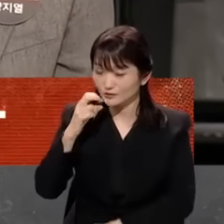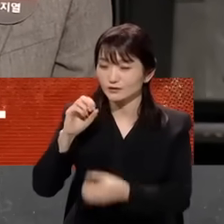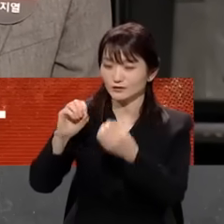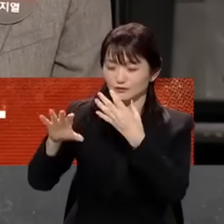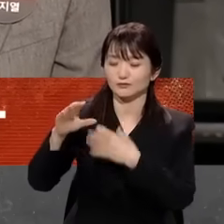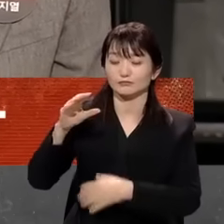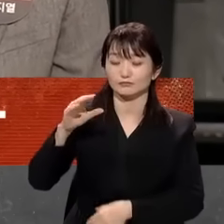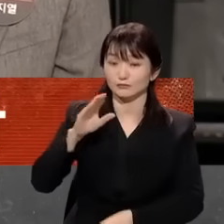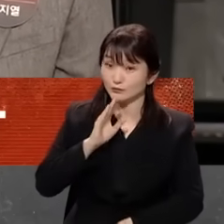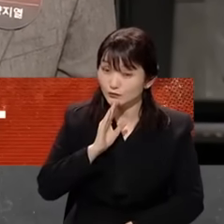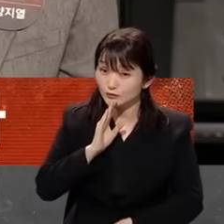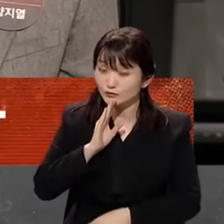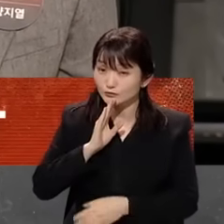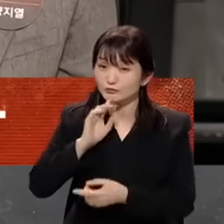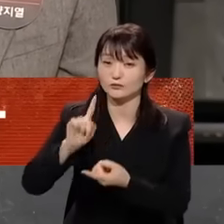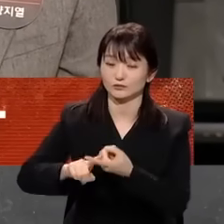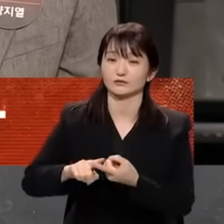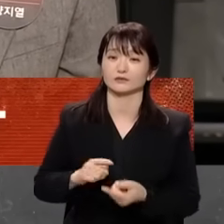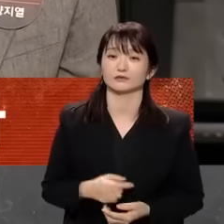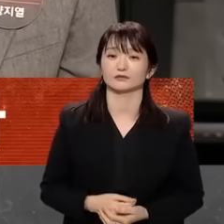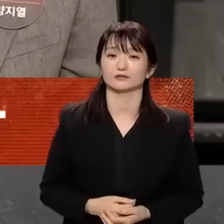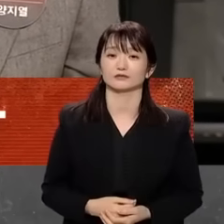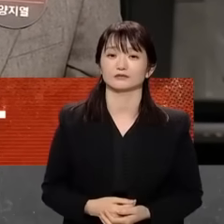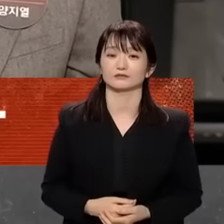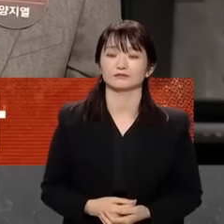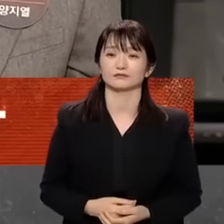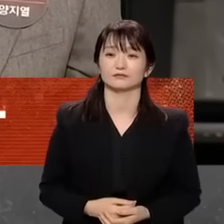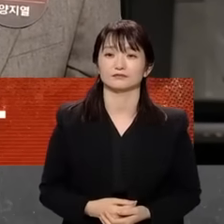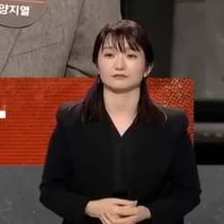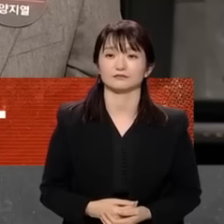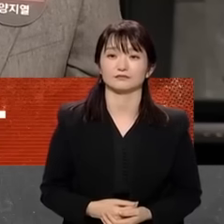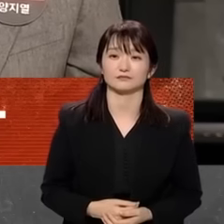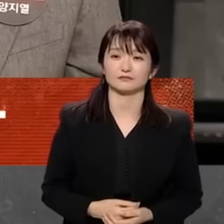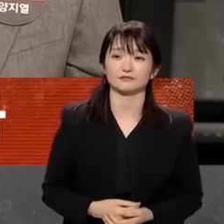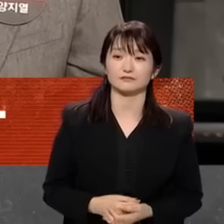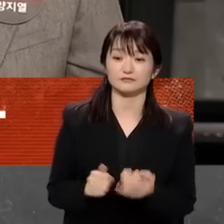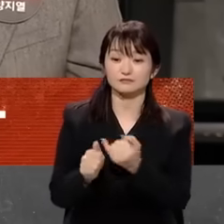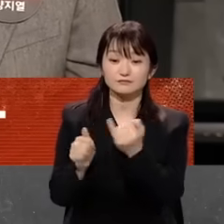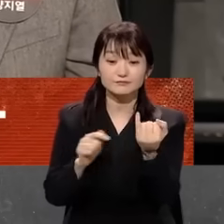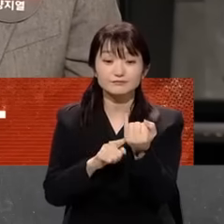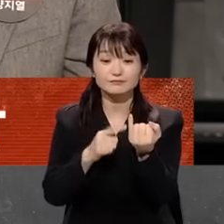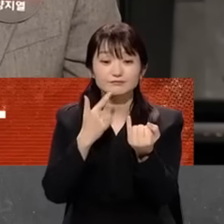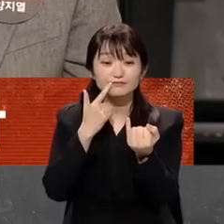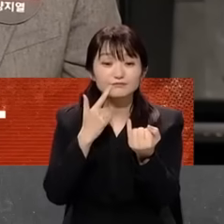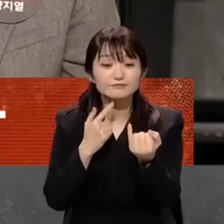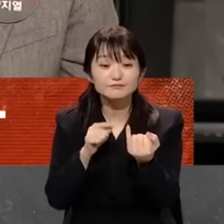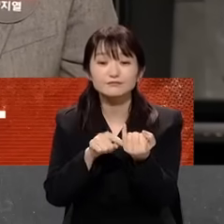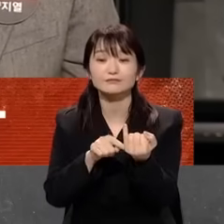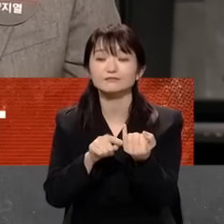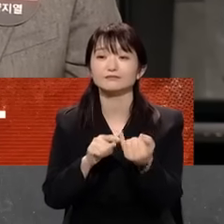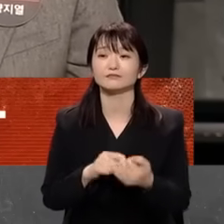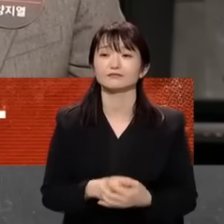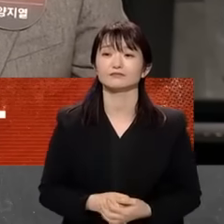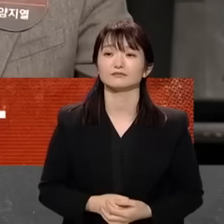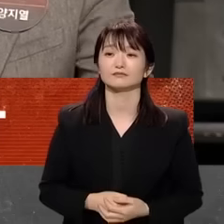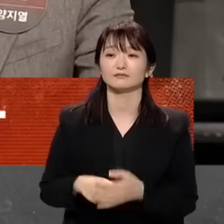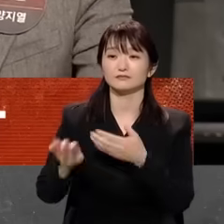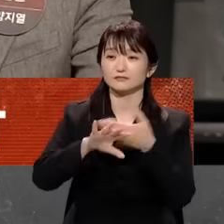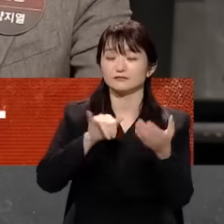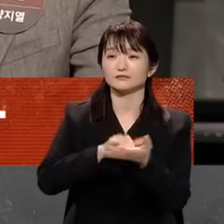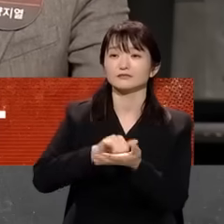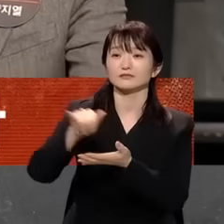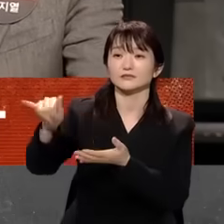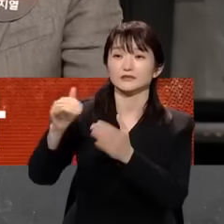다른데 아무튼 근데 여기서 저는 그거예요 그니까 만약에이 아내가 그렇게 부러워 하잖아요 그렇게 부러워하면 해외 집이